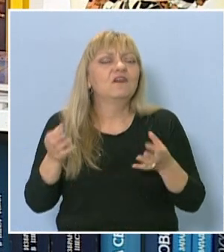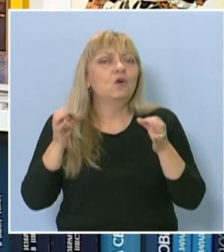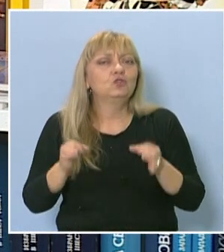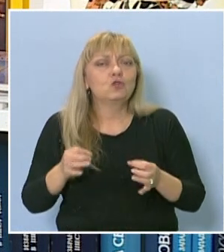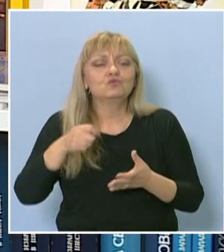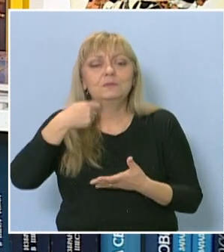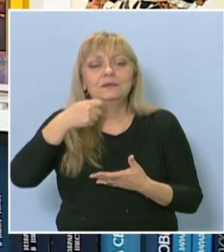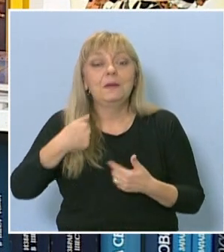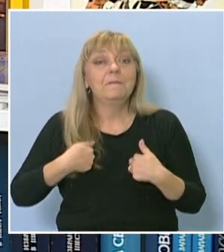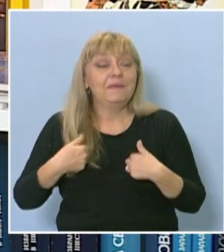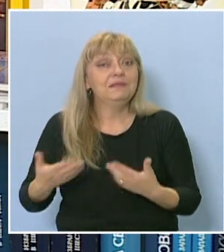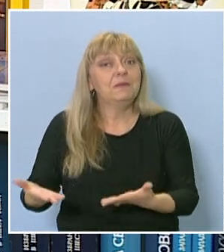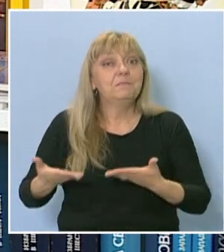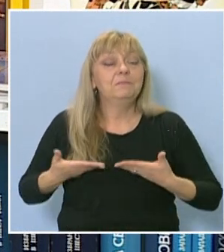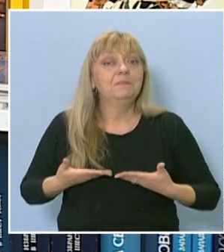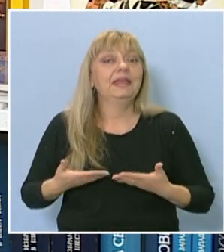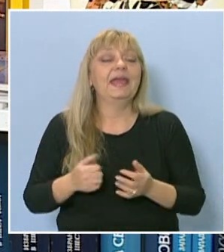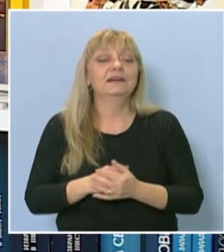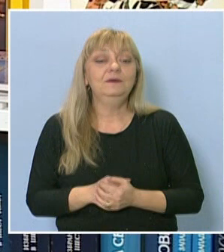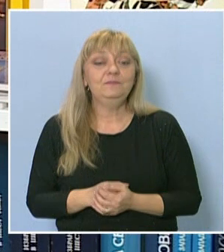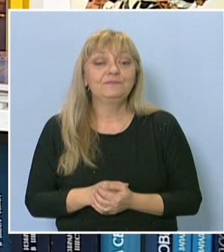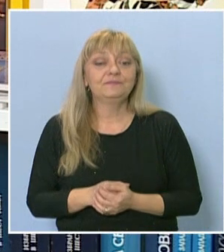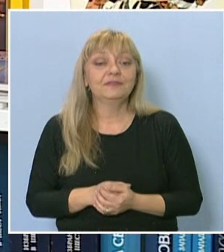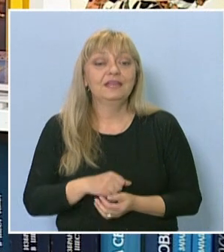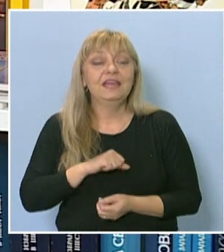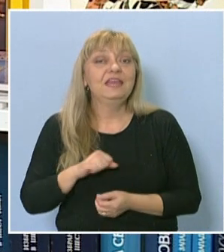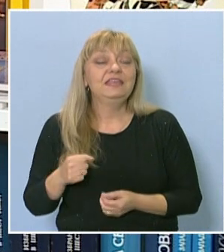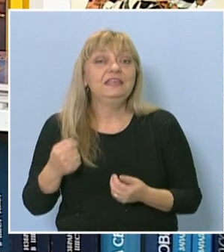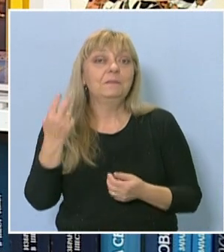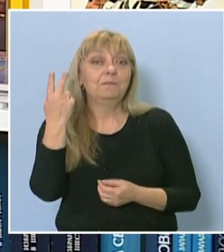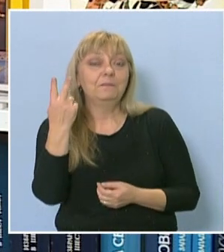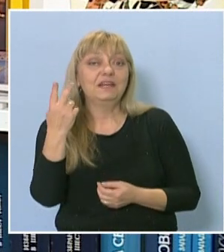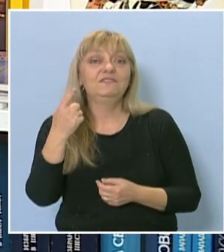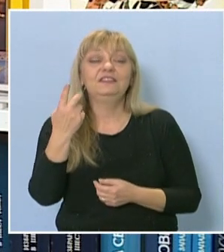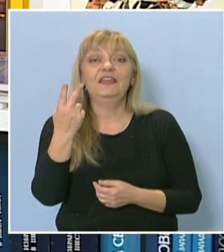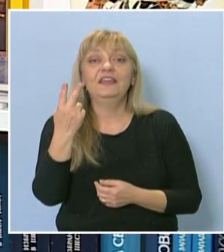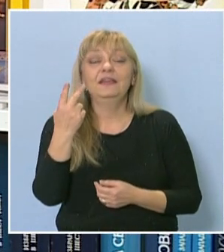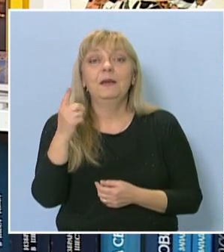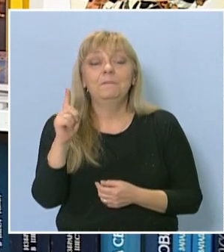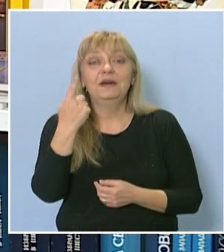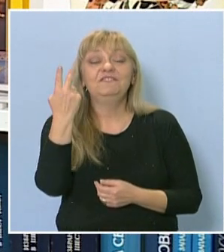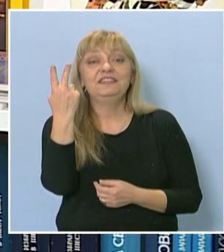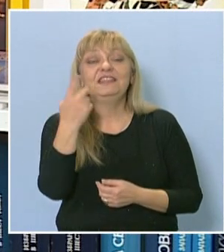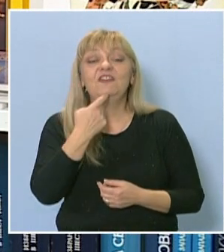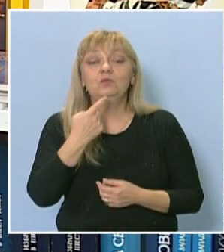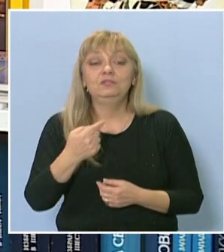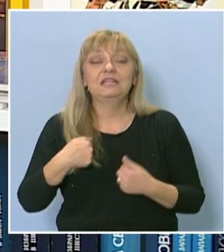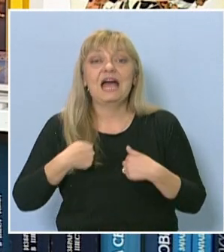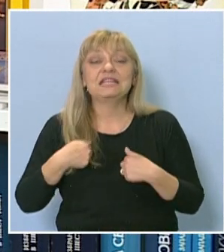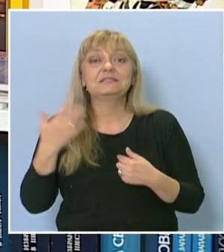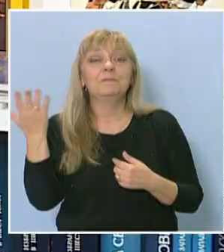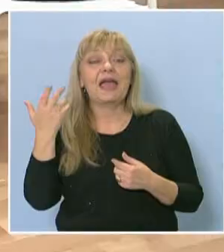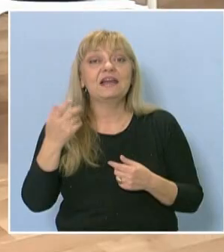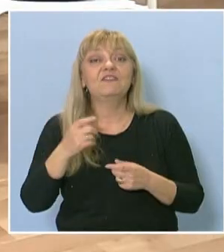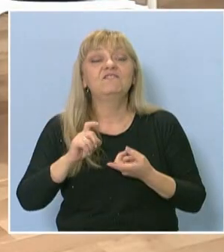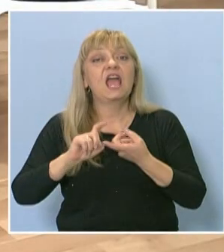така и така ме приеха. И всъщност първите две години аз не бях в това училище, а бях в Кирил и Методий.